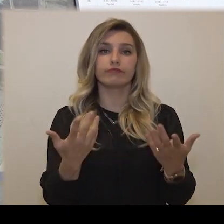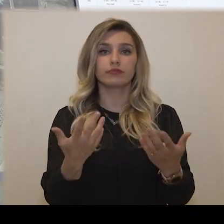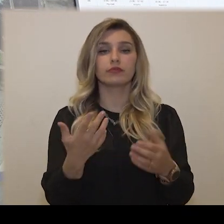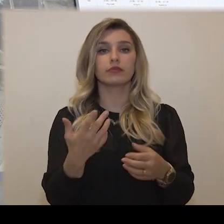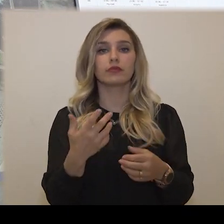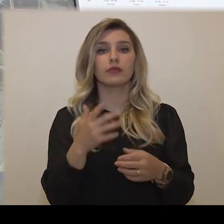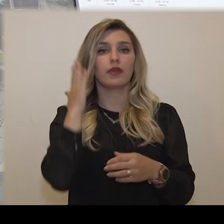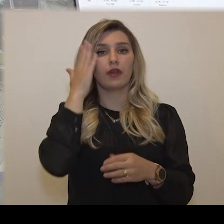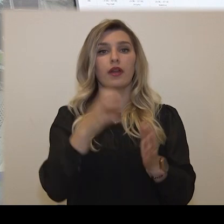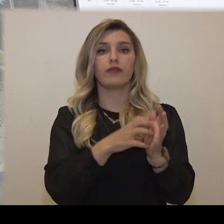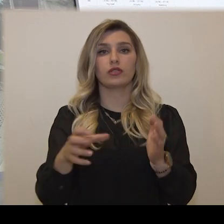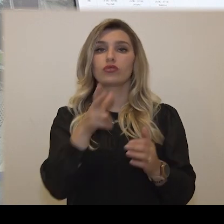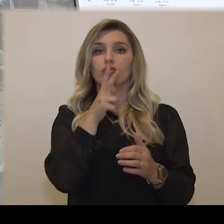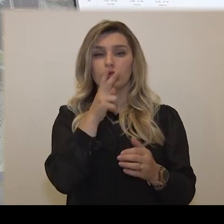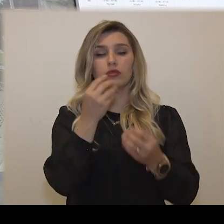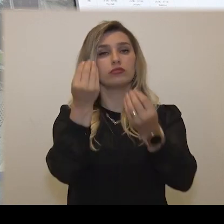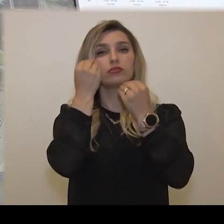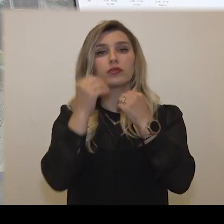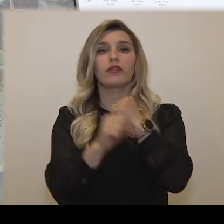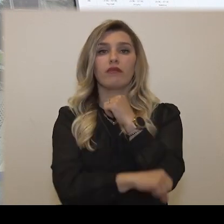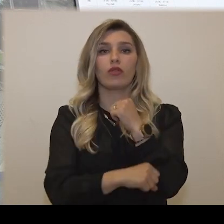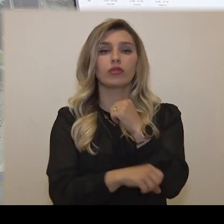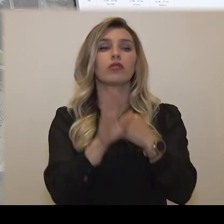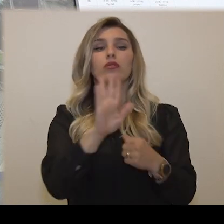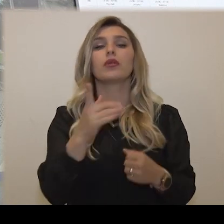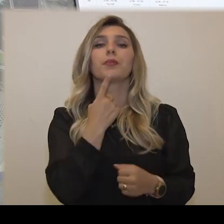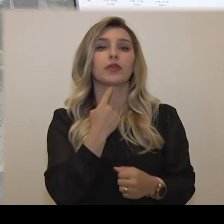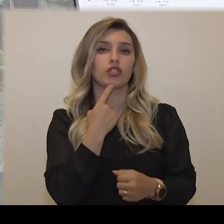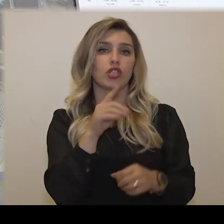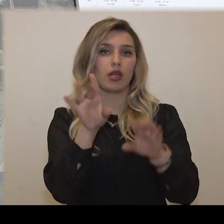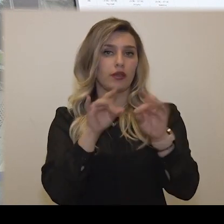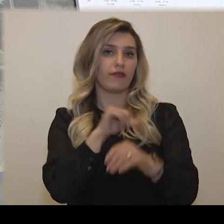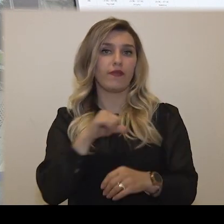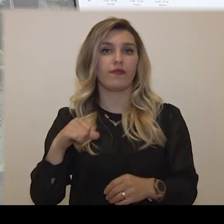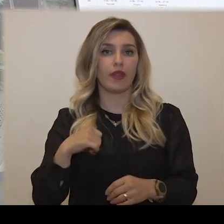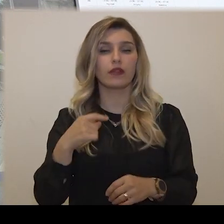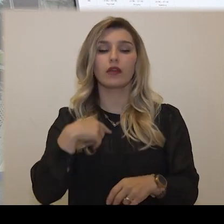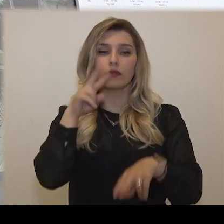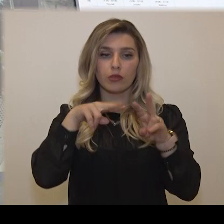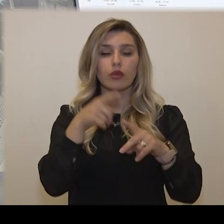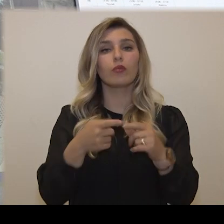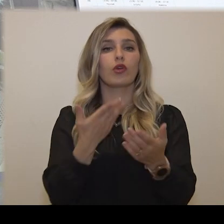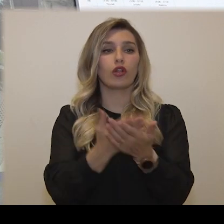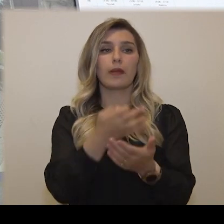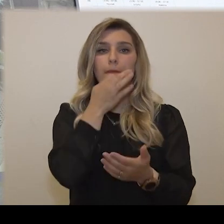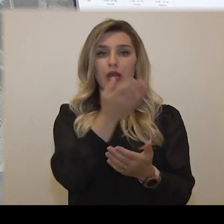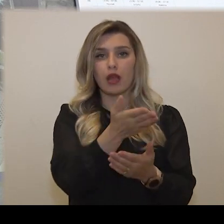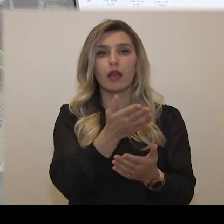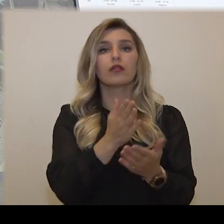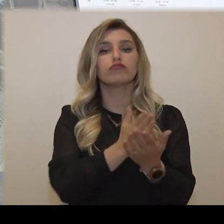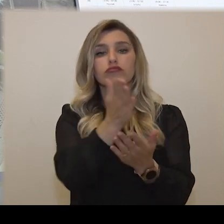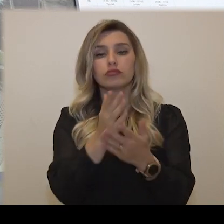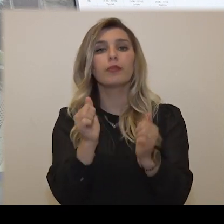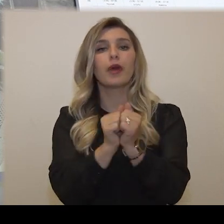të vazhdojnë edhe fakultetot drejtimet kër ata kanë prirje. Dhe ku ne i vlerësojmë edhe i rekomandojmë për prirjet e tyre, bashkëpunim